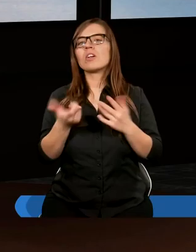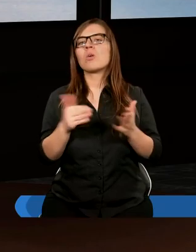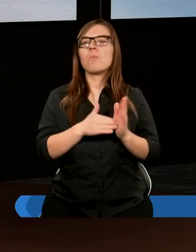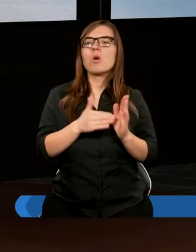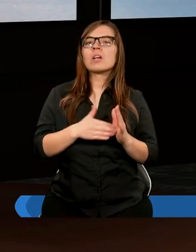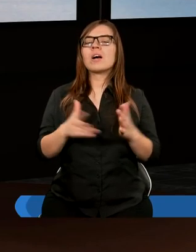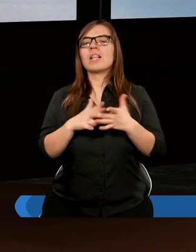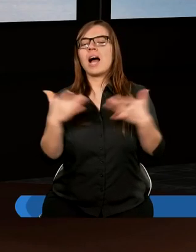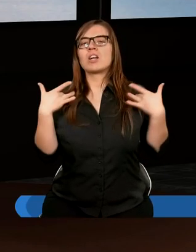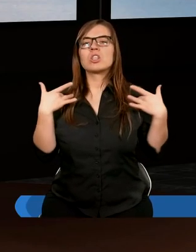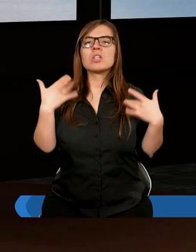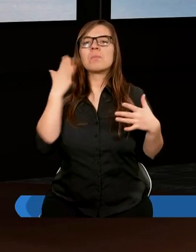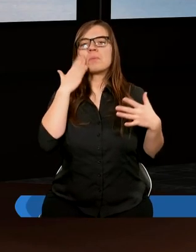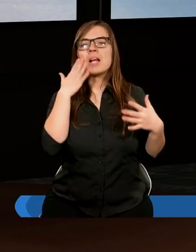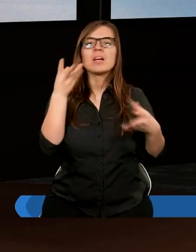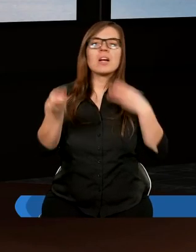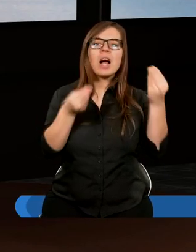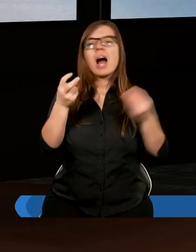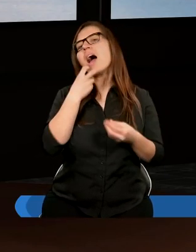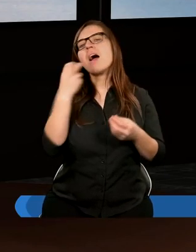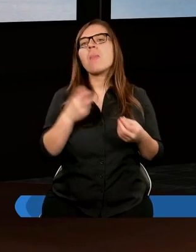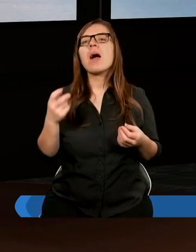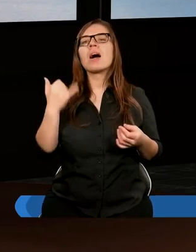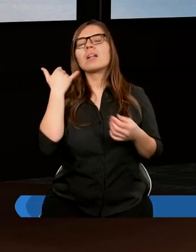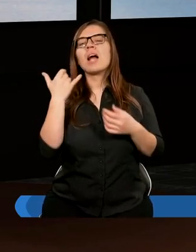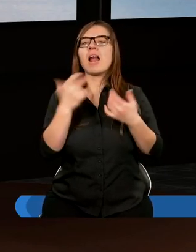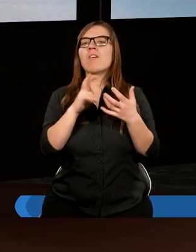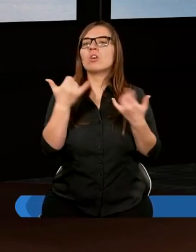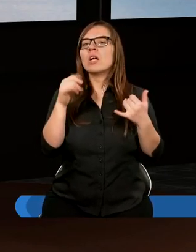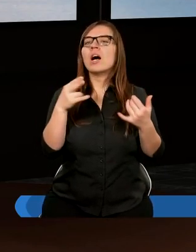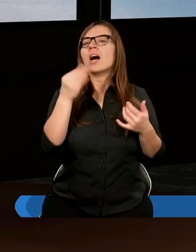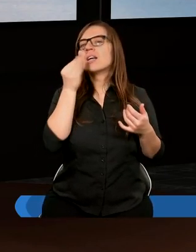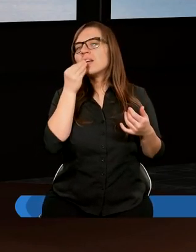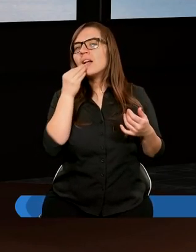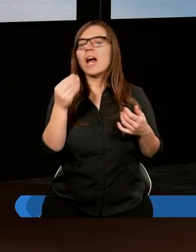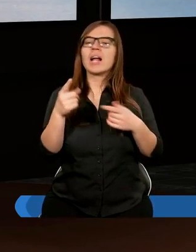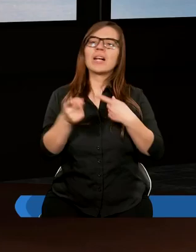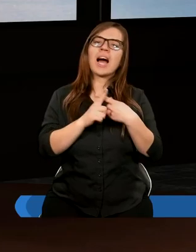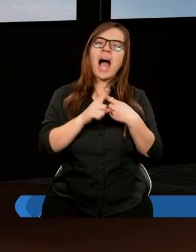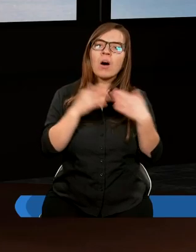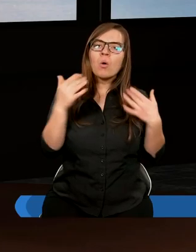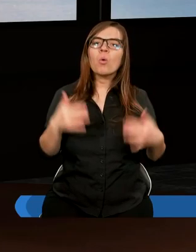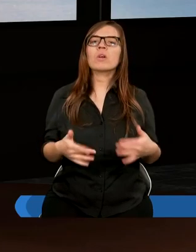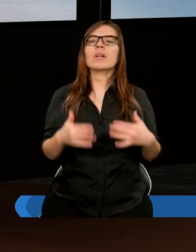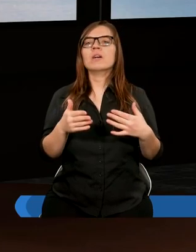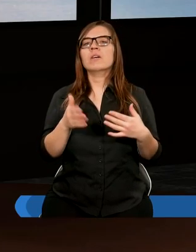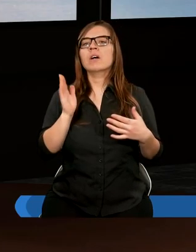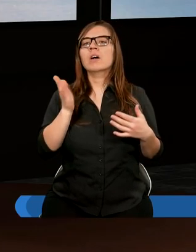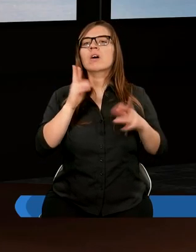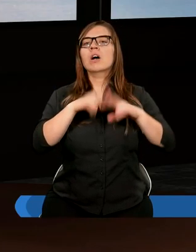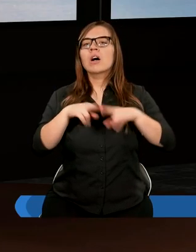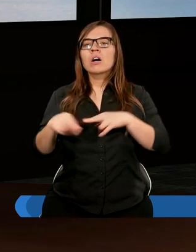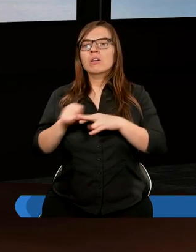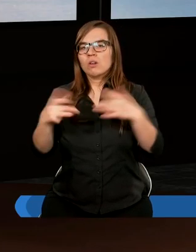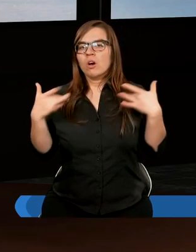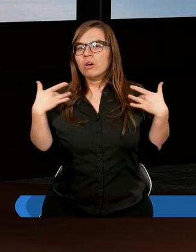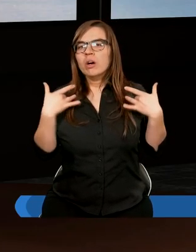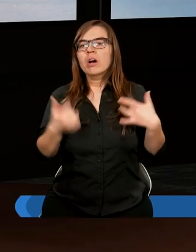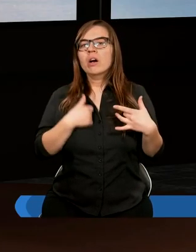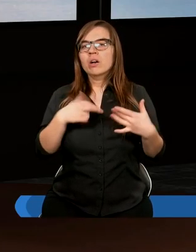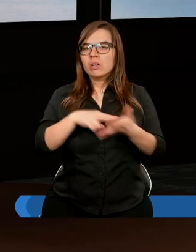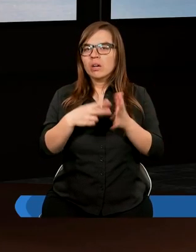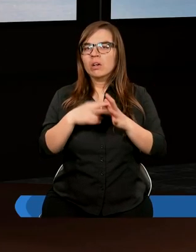opłaty różne, czynsz, energia, telefon, wszystkie rachunki, później to, co pozostaje do życia, żeby to